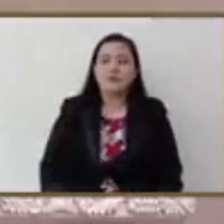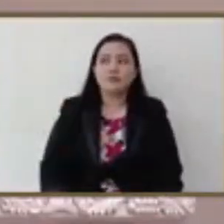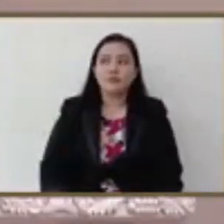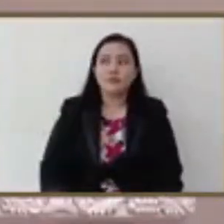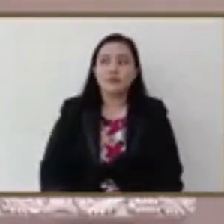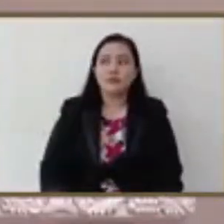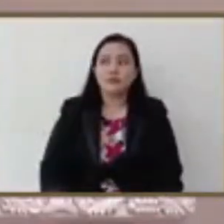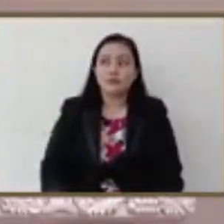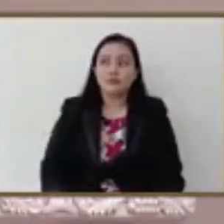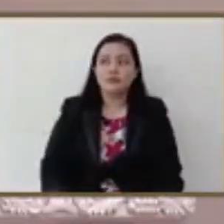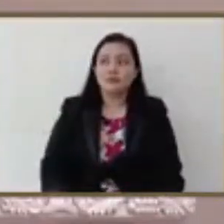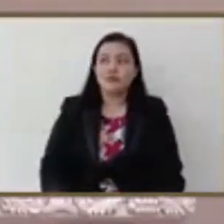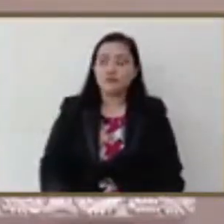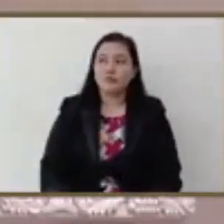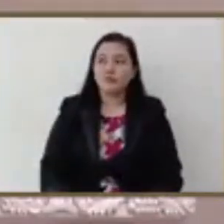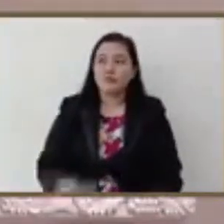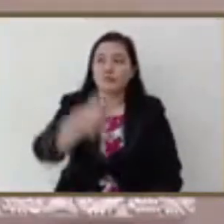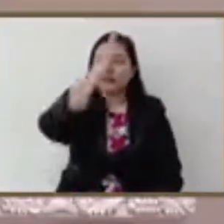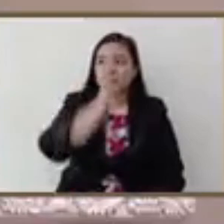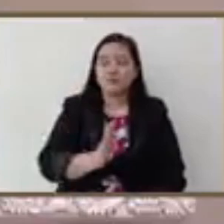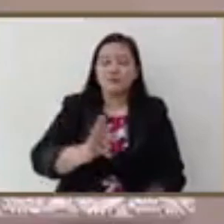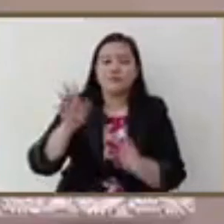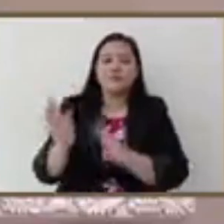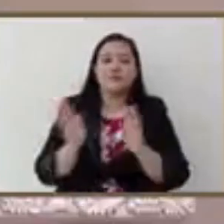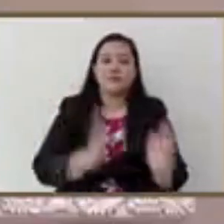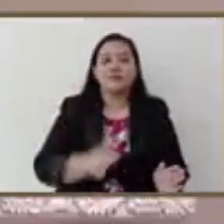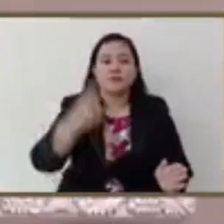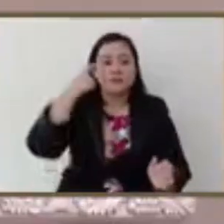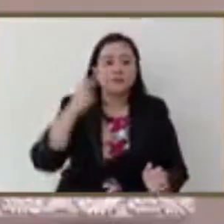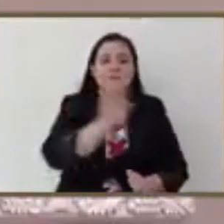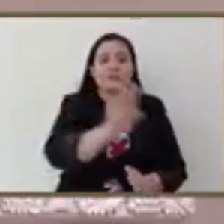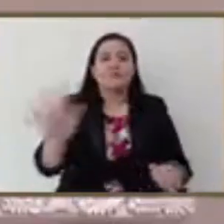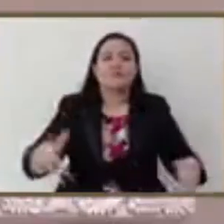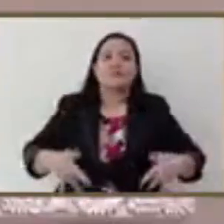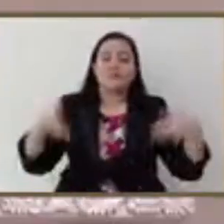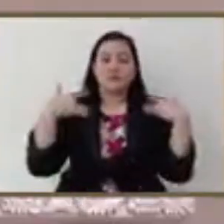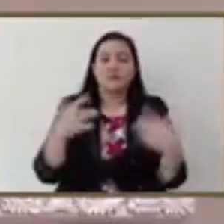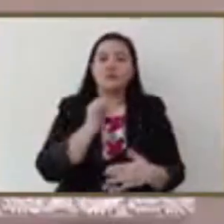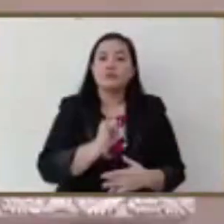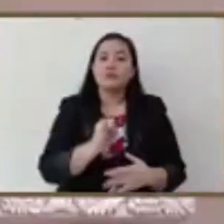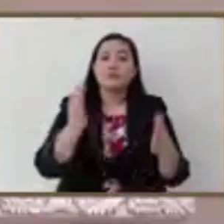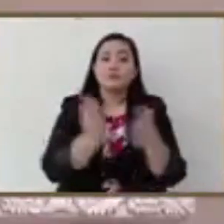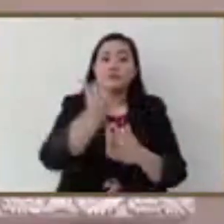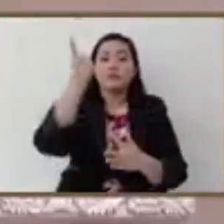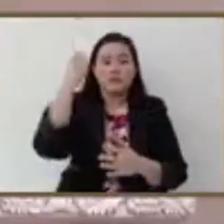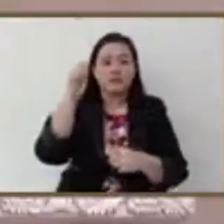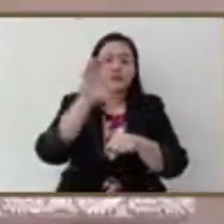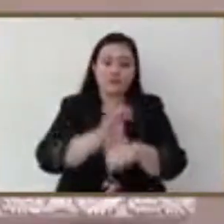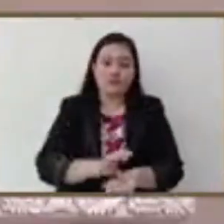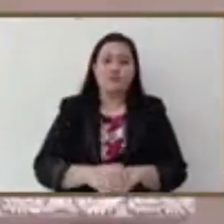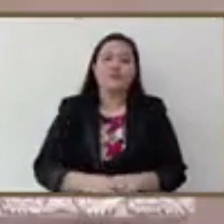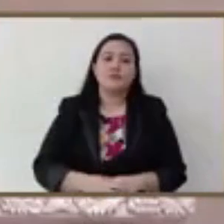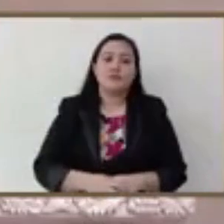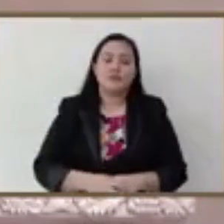Ang plano ng Diyos sa buhay mo sa pamamagitan ng simbahan, ini-expose ng